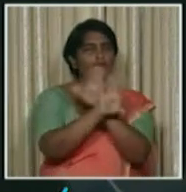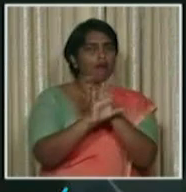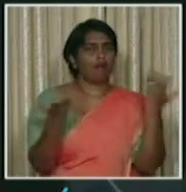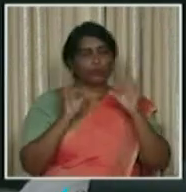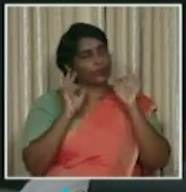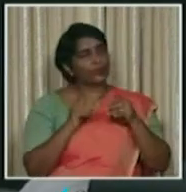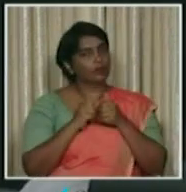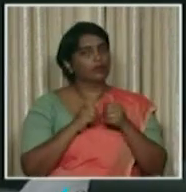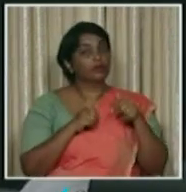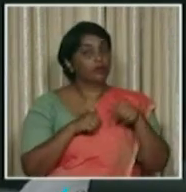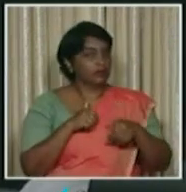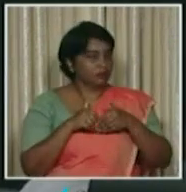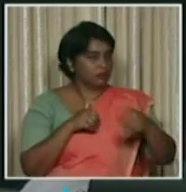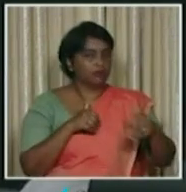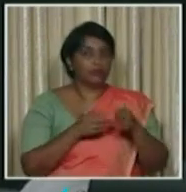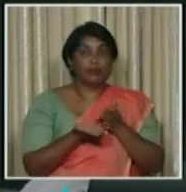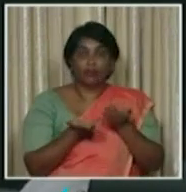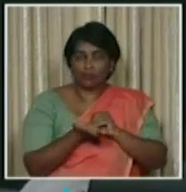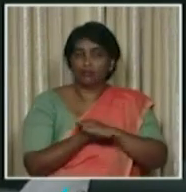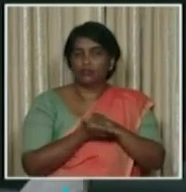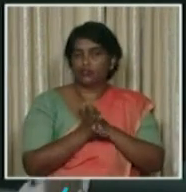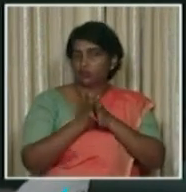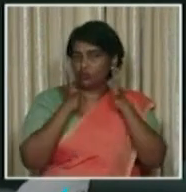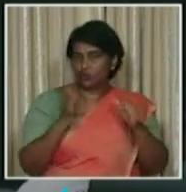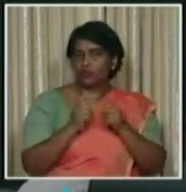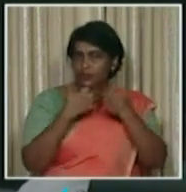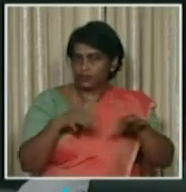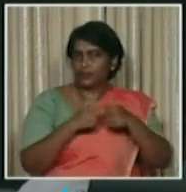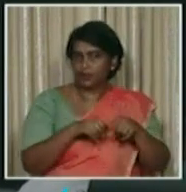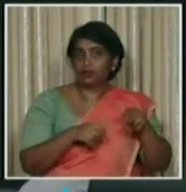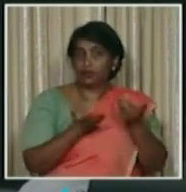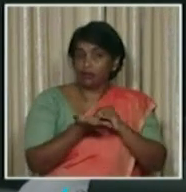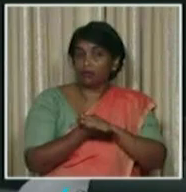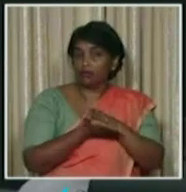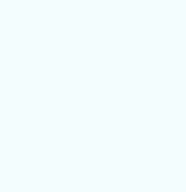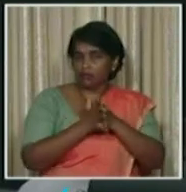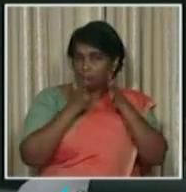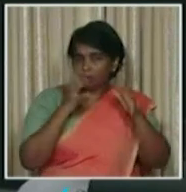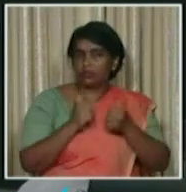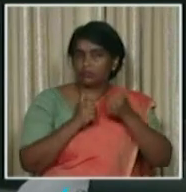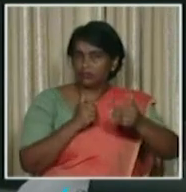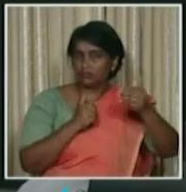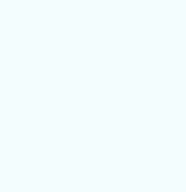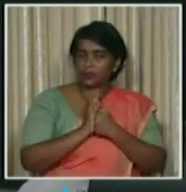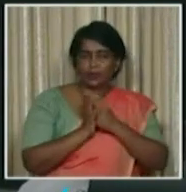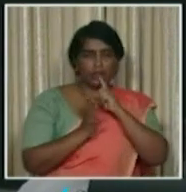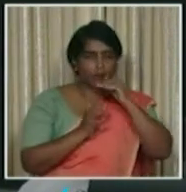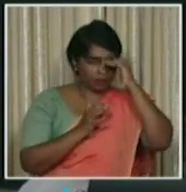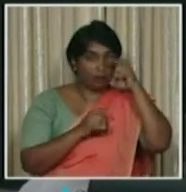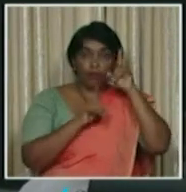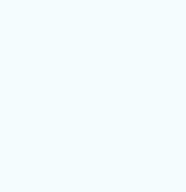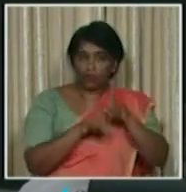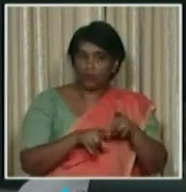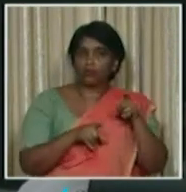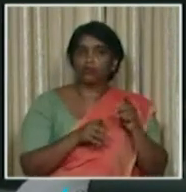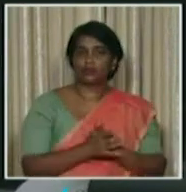ප්‍රතික්‍රම දෙන්නේ නැහැ. මේ වෙනකොට අපි ප්‍රතිසංස්කරණ රාශියක් සිදු කරලා තියෙනවා. ඒ ප්‍රතිසංස්කරණ රාශියක් සිදු කරගෙන යද්දී ගරු කථානායකතුමනි